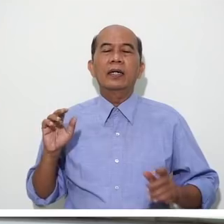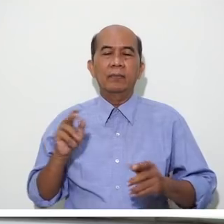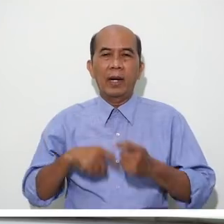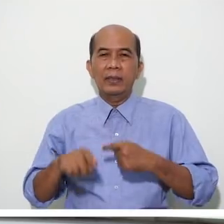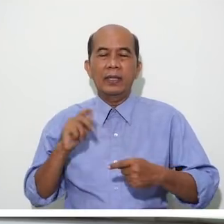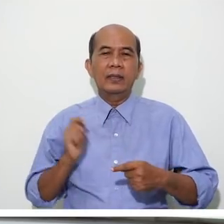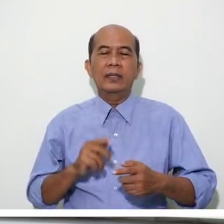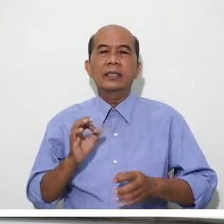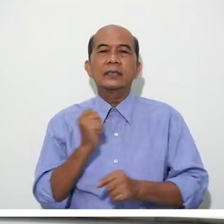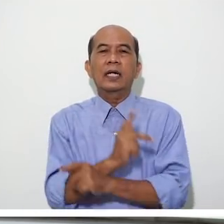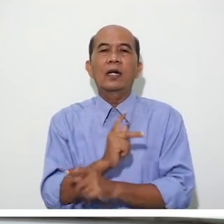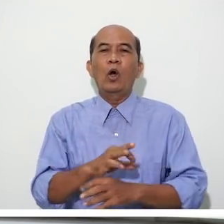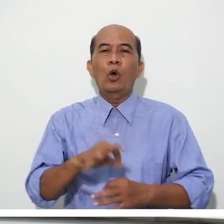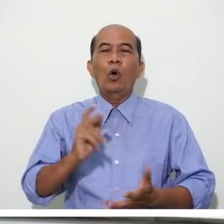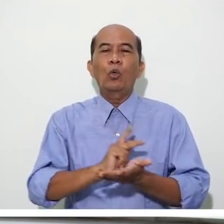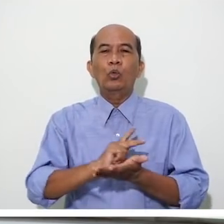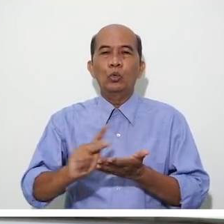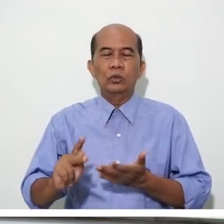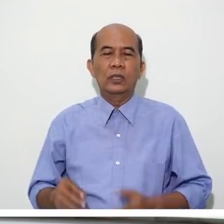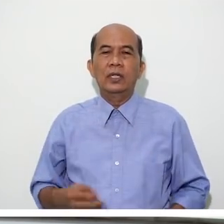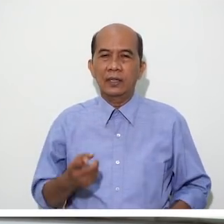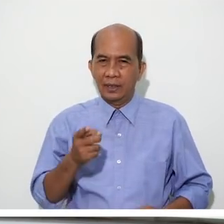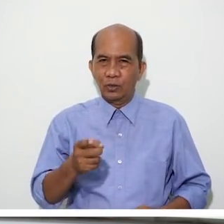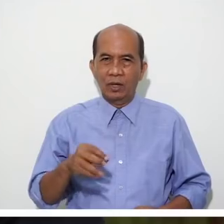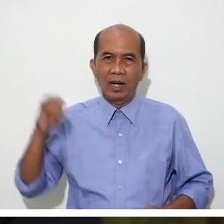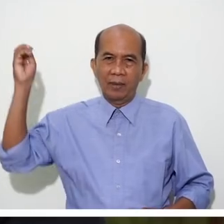Roh Kudus. Demikianlah berita anugerah dari Tuhan.